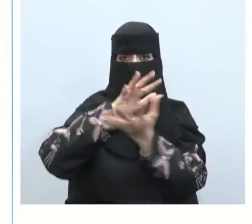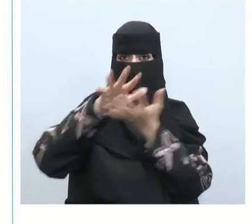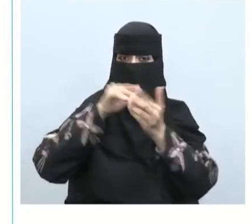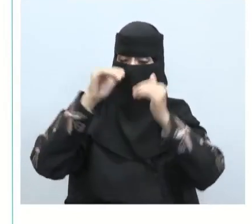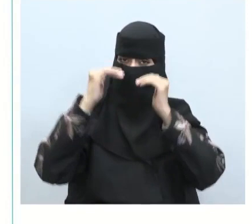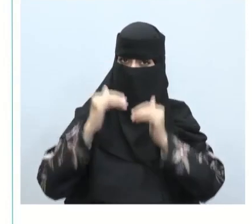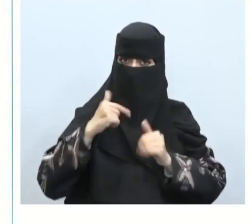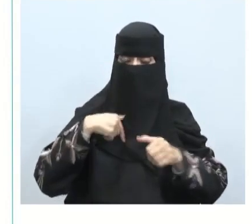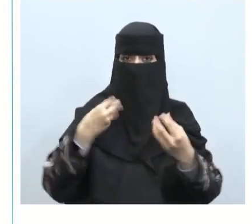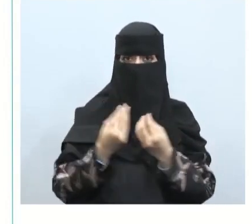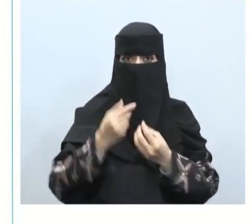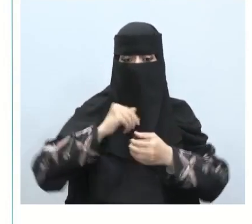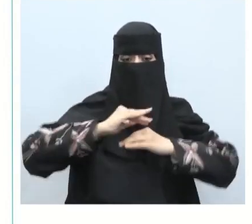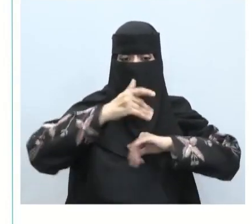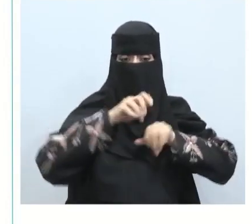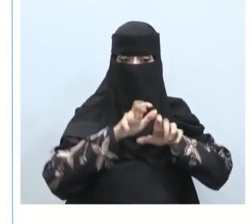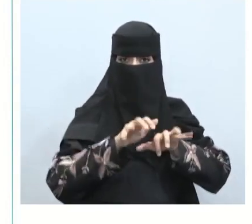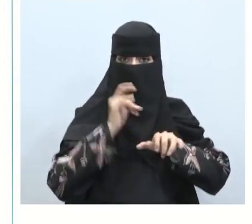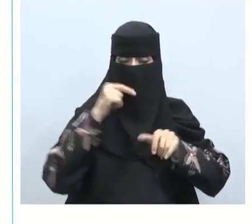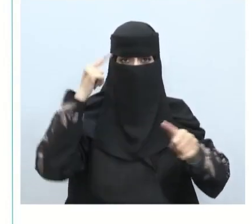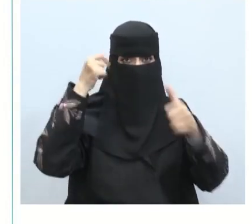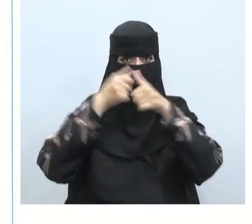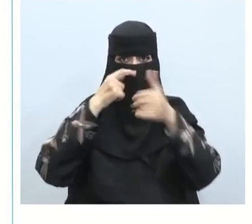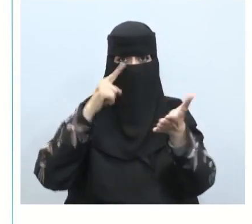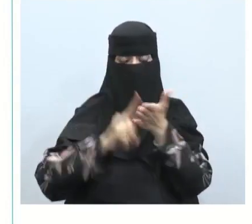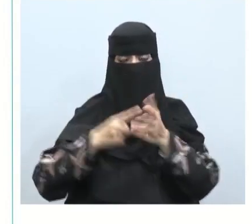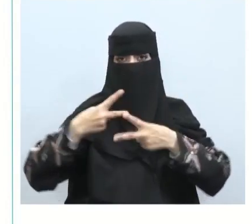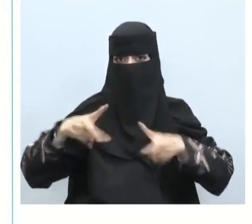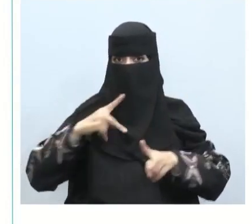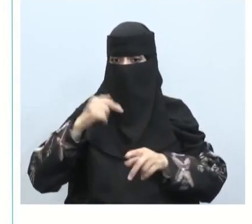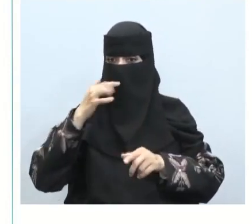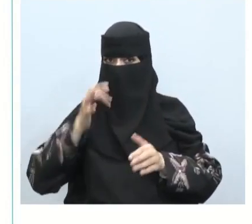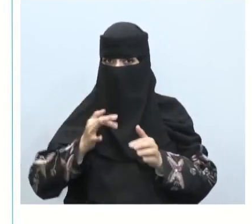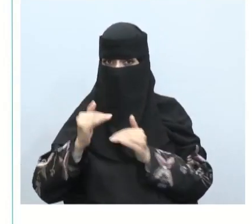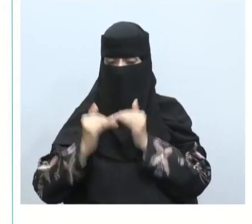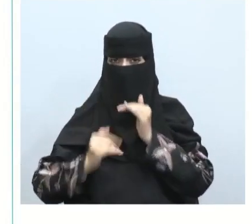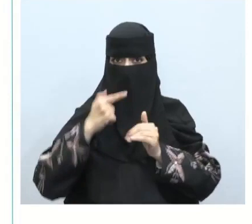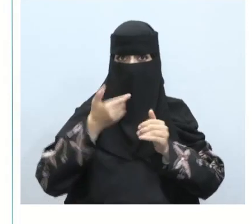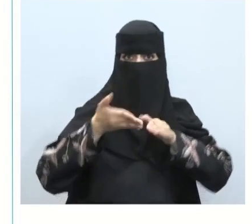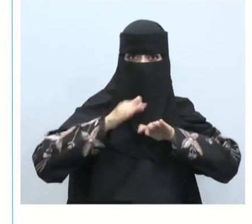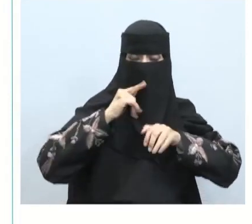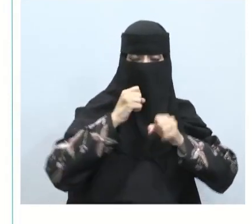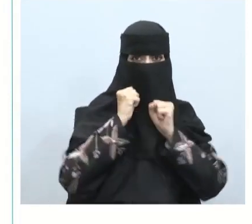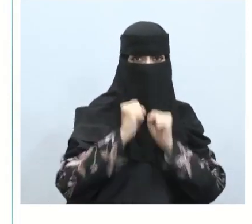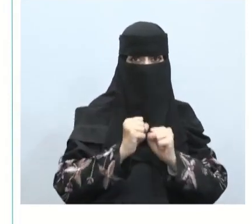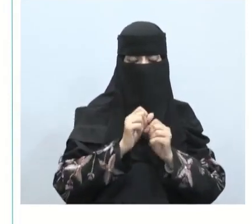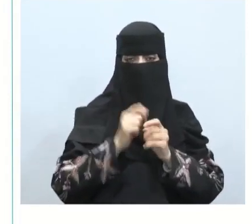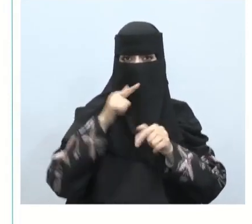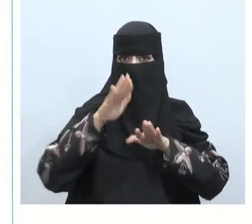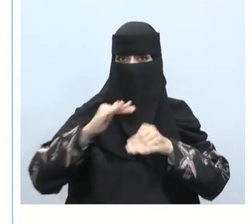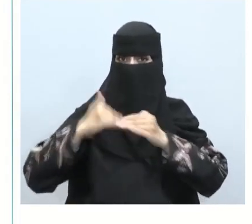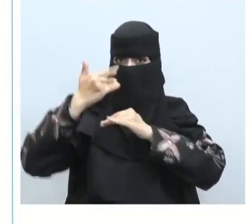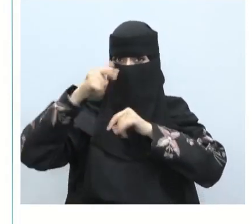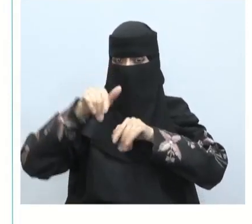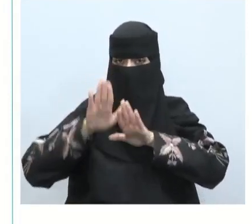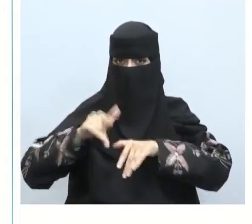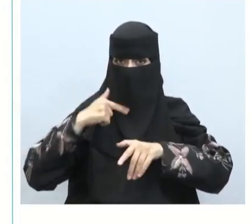الاتيه مع اجهزتك تذكر ان تبدا من ابسط الحلول الى اكثرها تعقيدا عندما